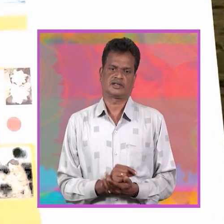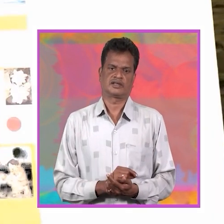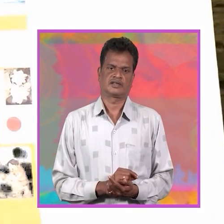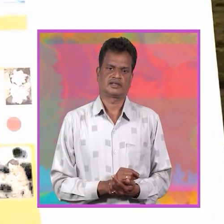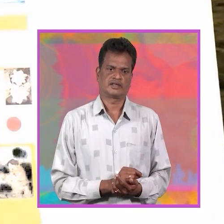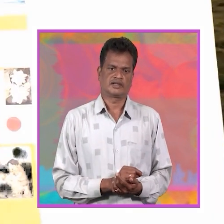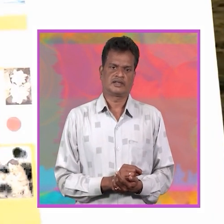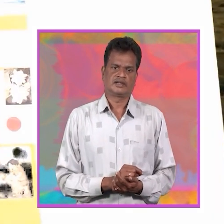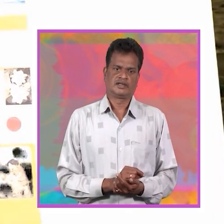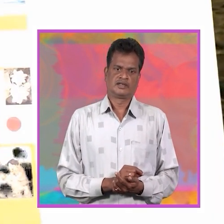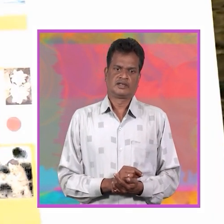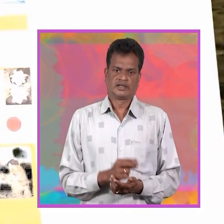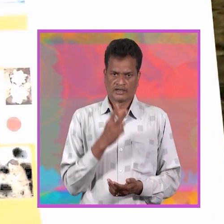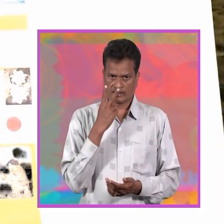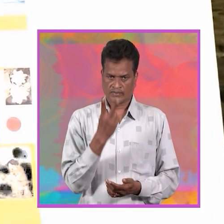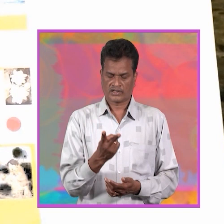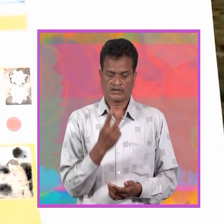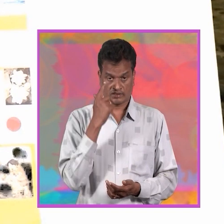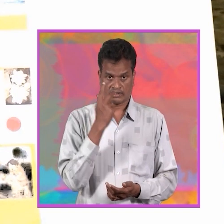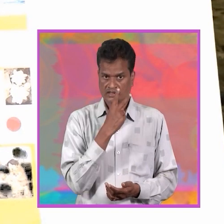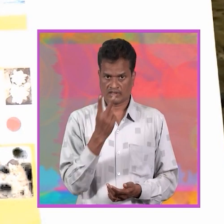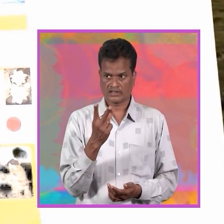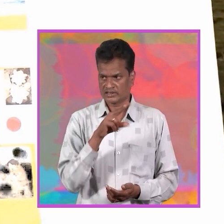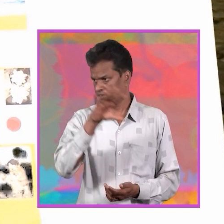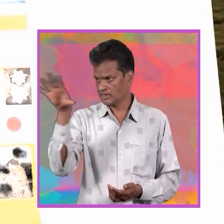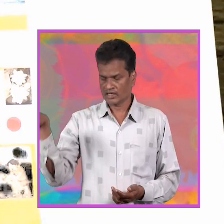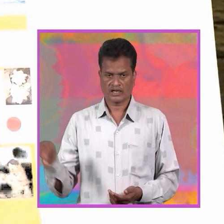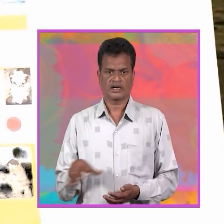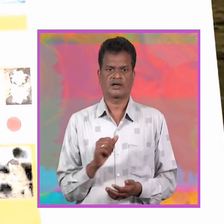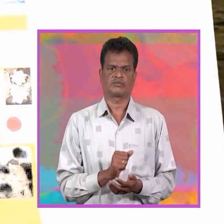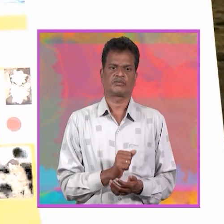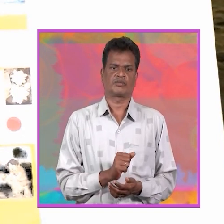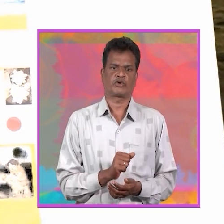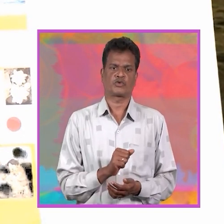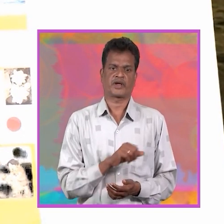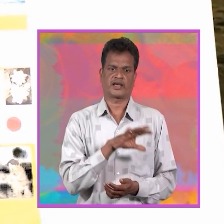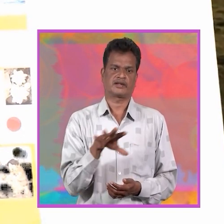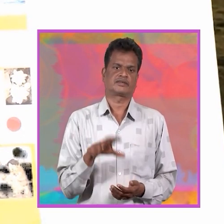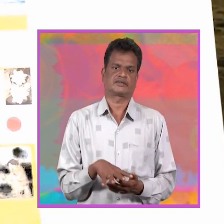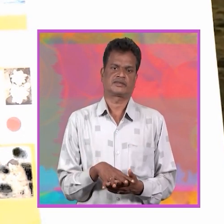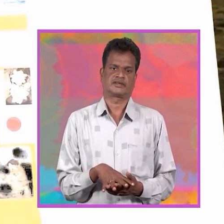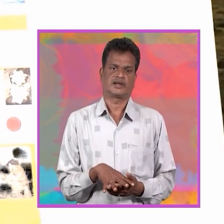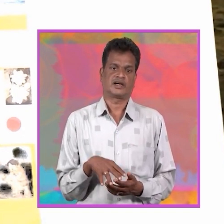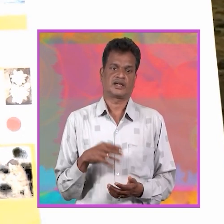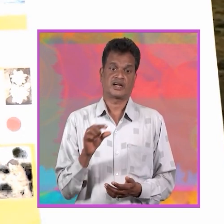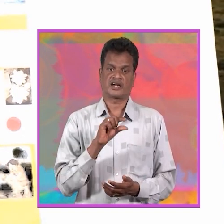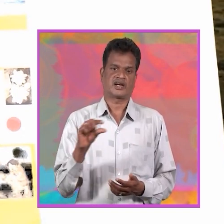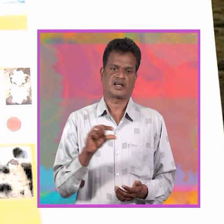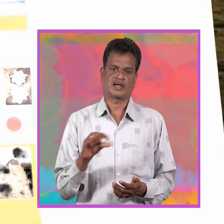இப்படி நாம் பார்க்கக்கூடிய நம் கண்ணால் கண்களில் தெரியக்கூடிய பொருட்களை எல்லாம் பொருட்பெயர் என்று அழைக்கிறோம்.